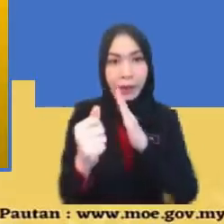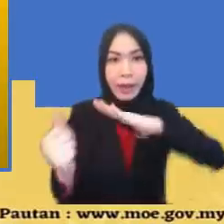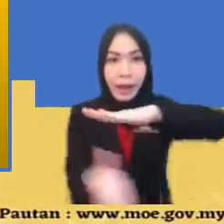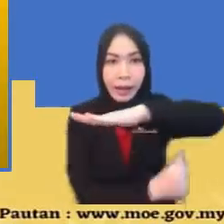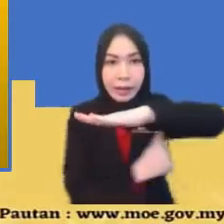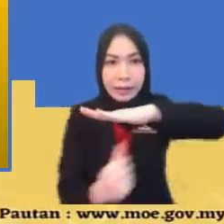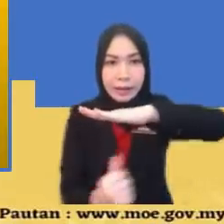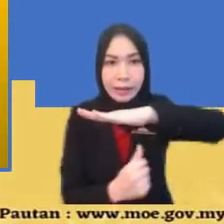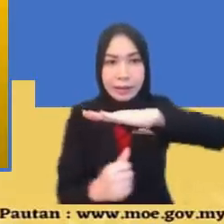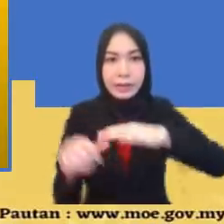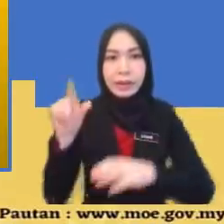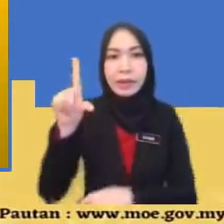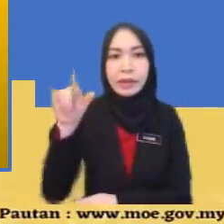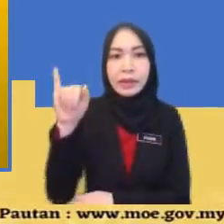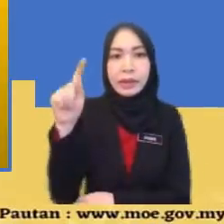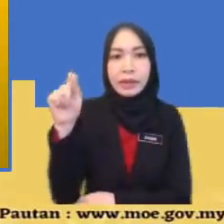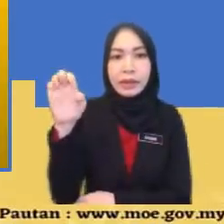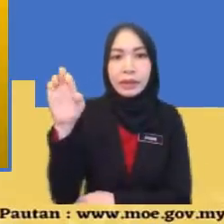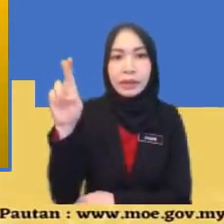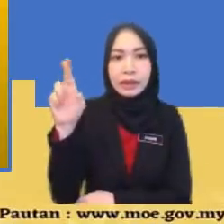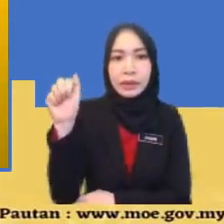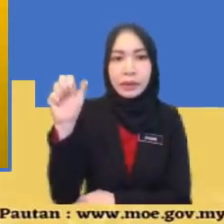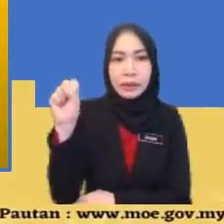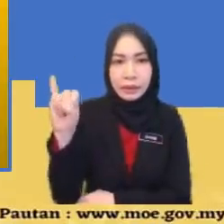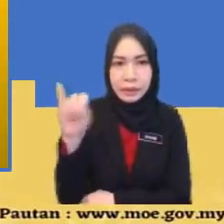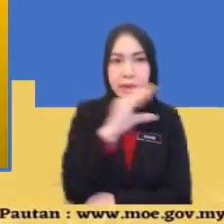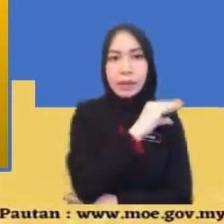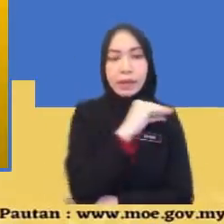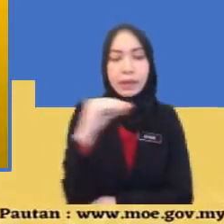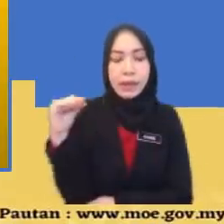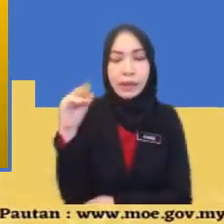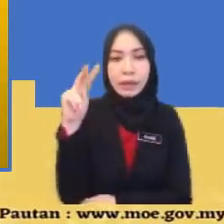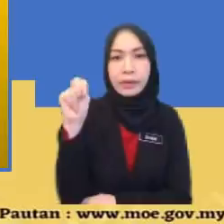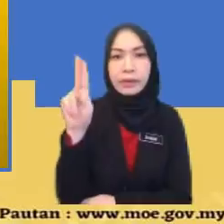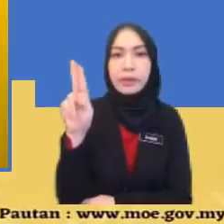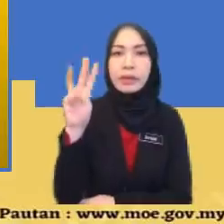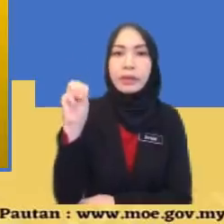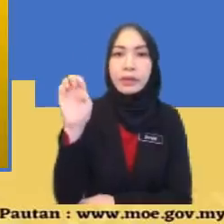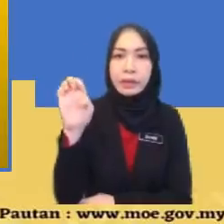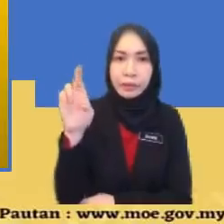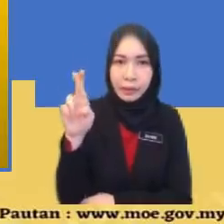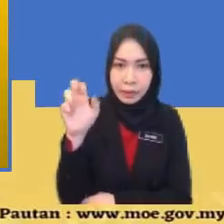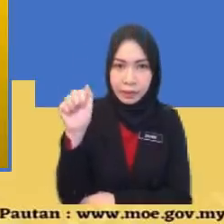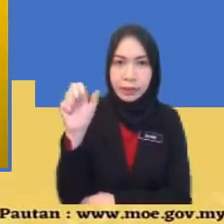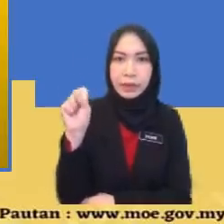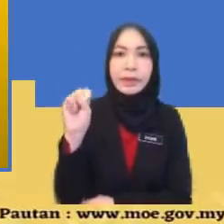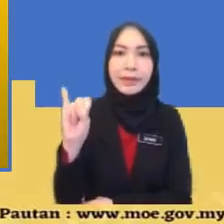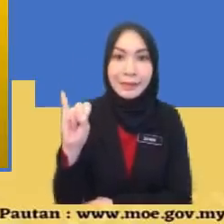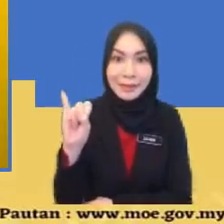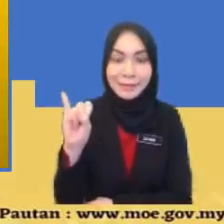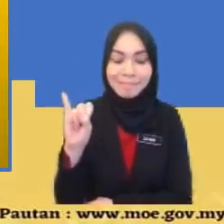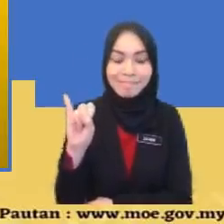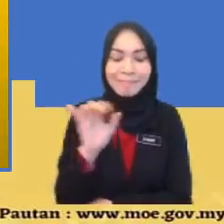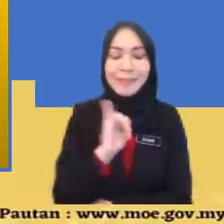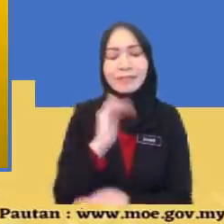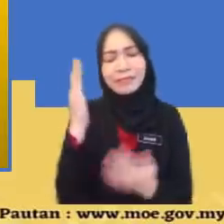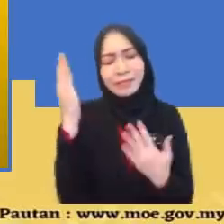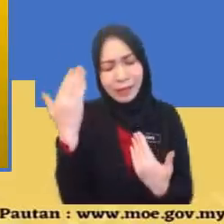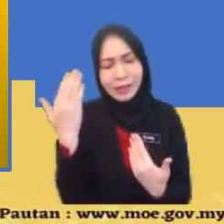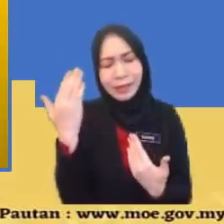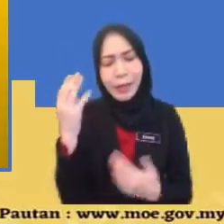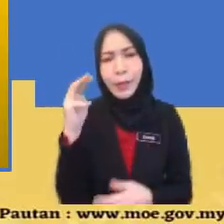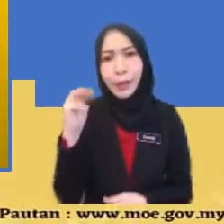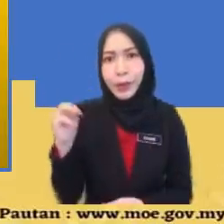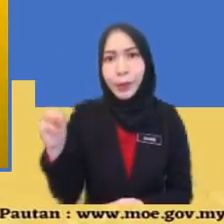keduanya kita mengharapkan mereka ini akan dapat mengikuti PDP atau Philippe yang bersesuaian ah dengan